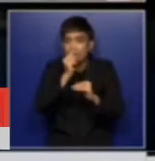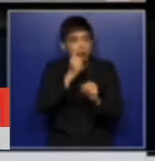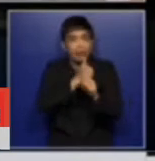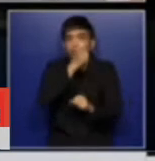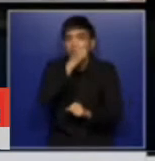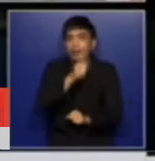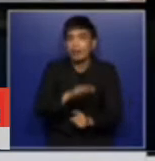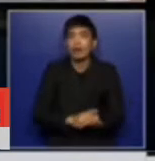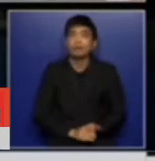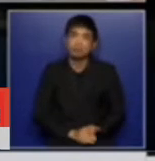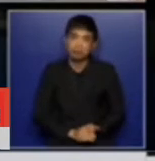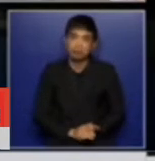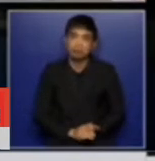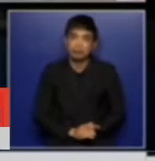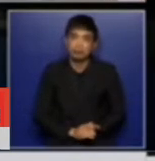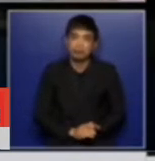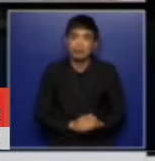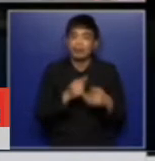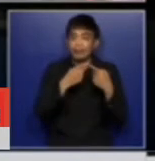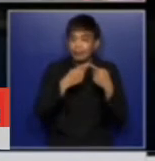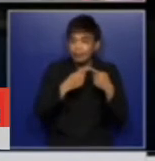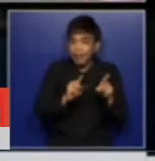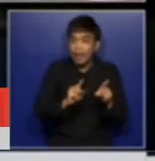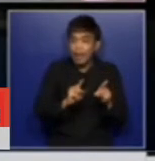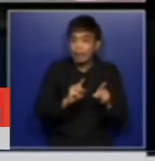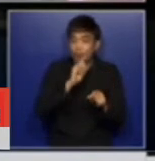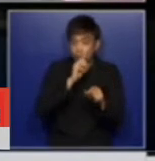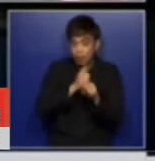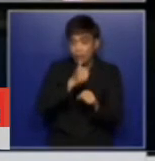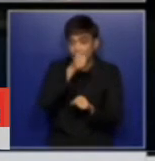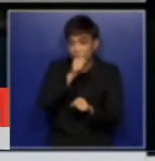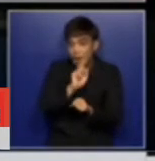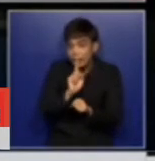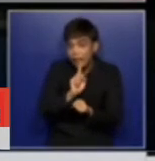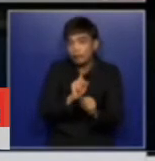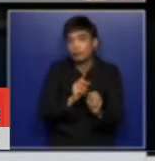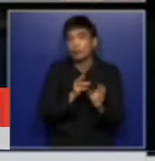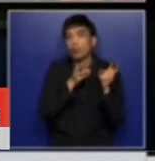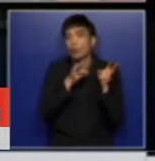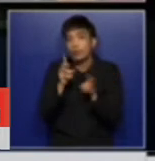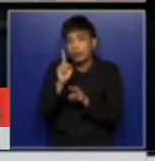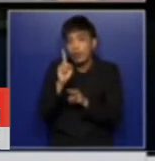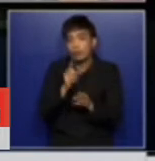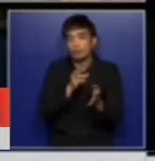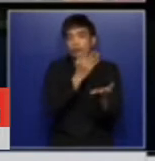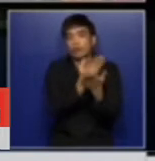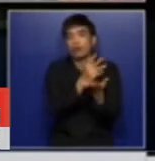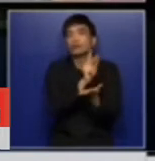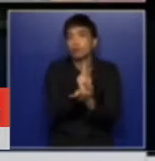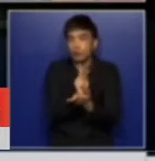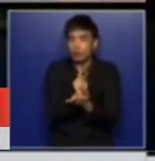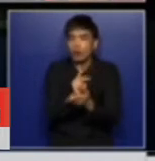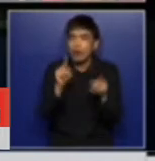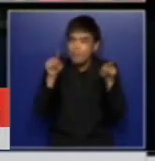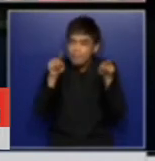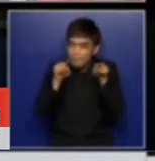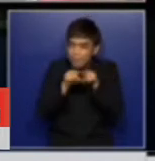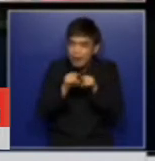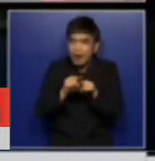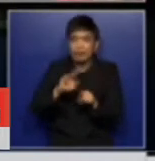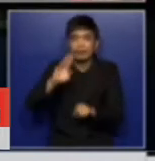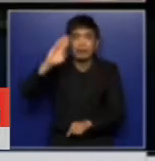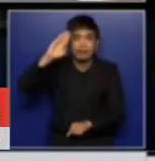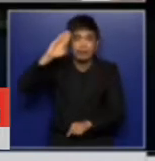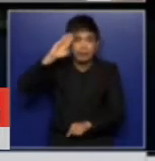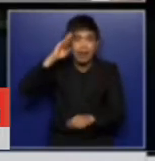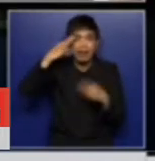กเว้นครับยกเว้นท่านจะต้องไปกู้เงินเหมือนกับที่ท่านนายกพลเอกประยุทธ์เนี่ยท่านกู้มาโดยต